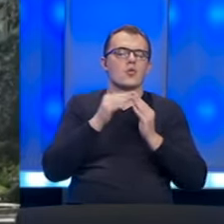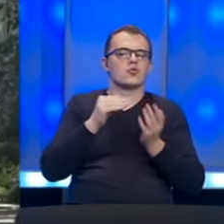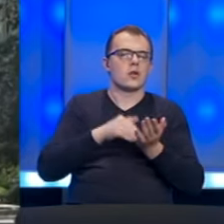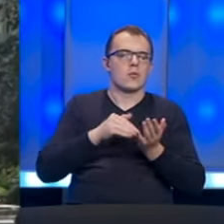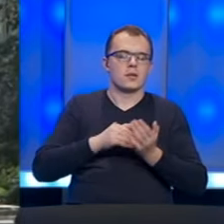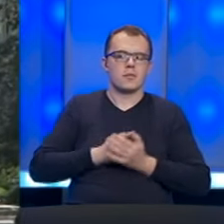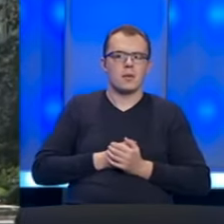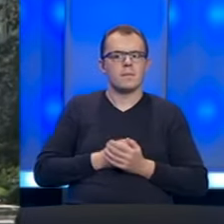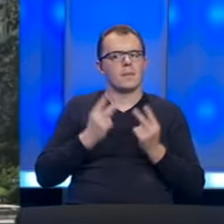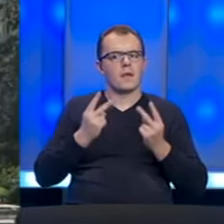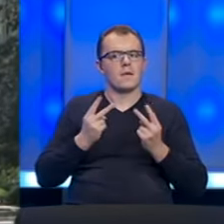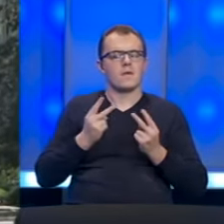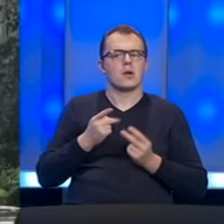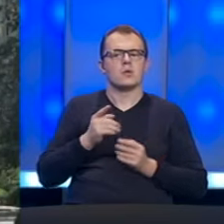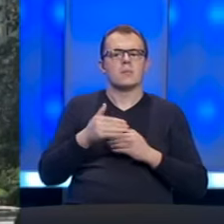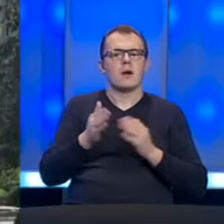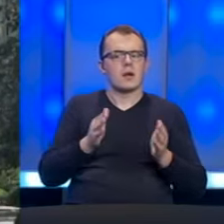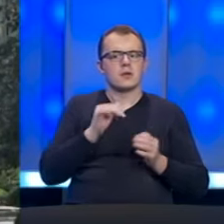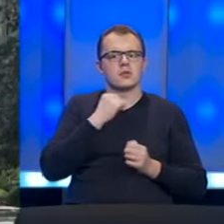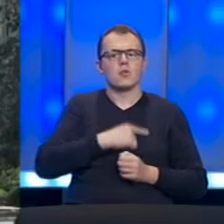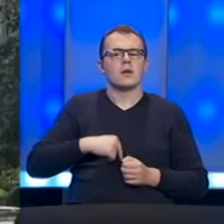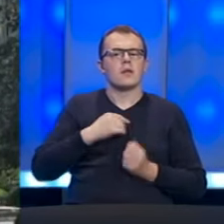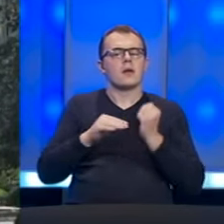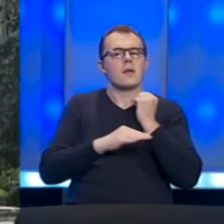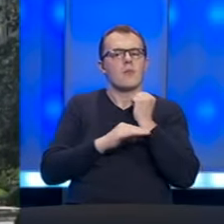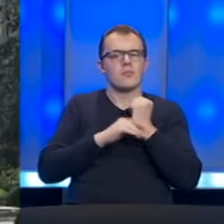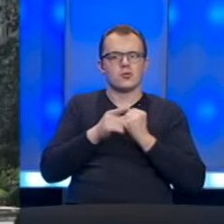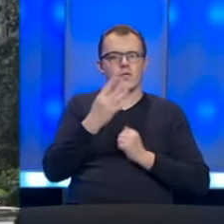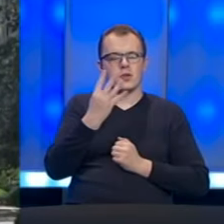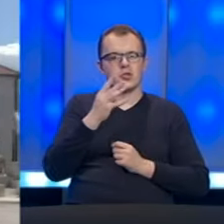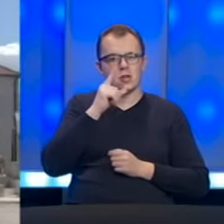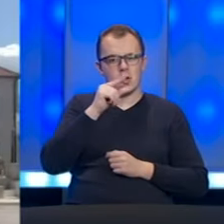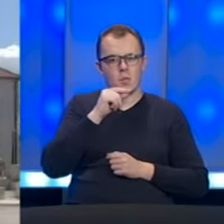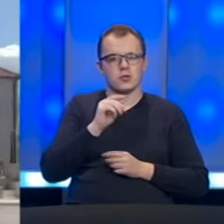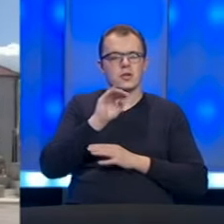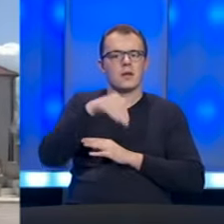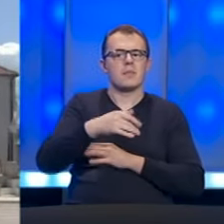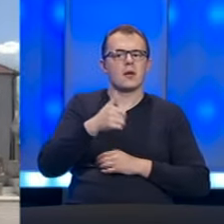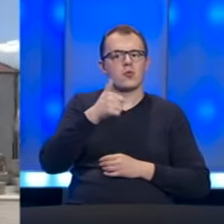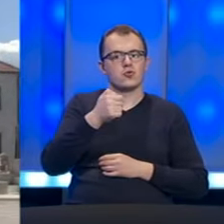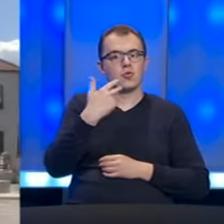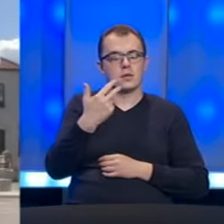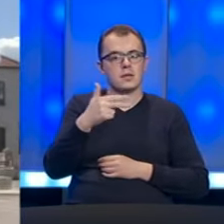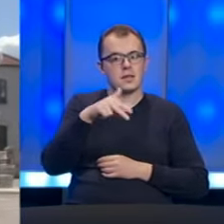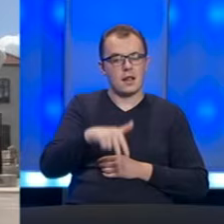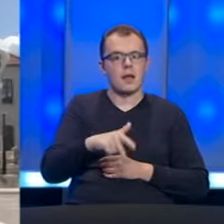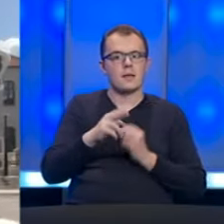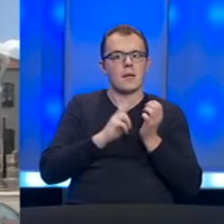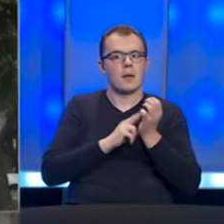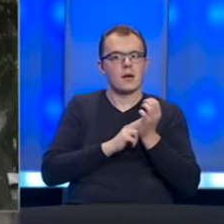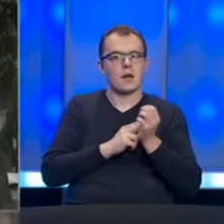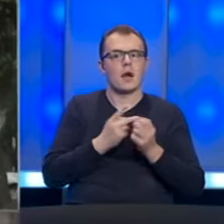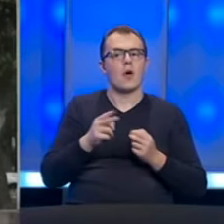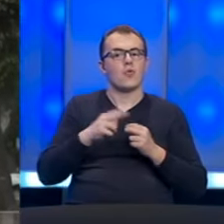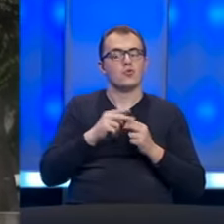potrepština. Vrijednost vaskršnjih paketića i humanitarne pomoći za ove četiri opštine je preko 130.000 maraka.